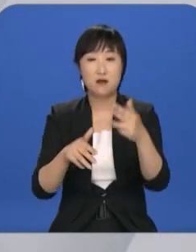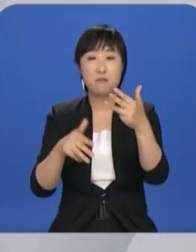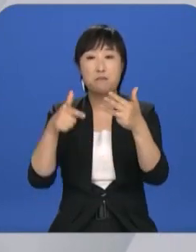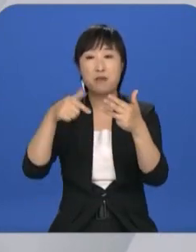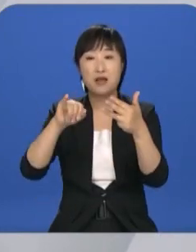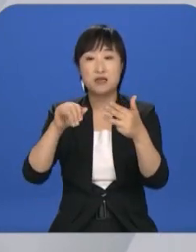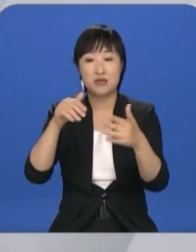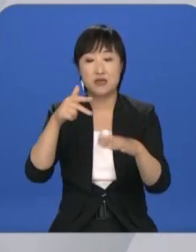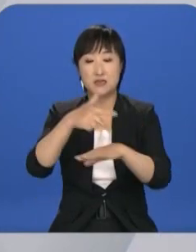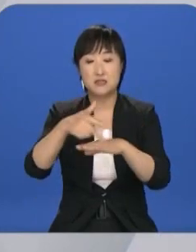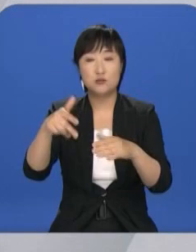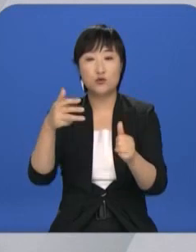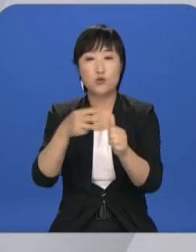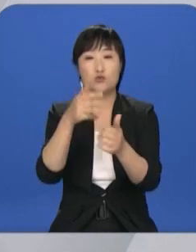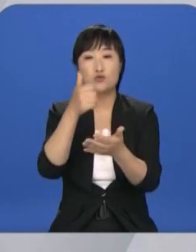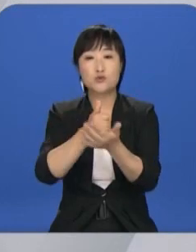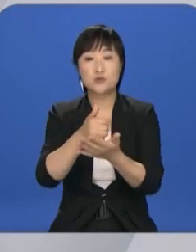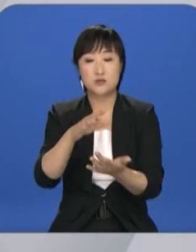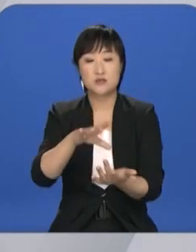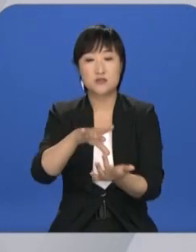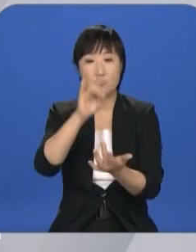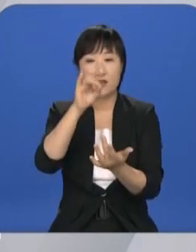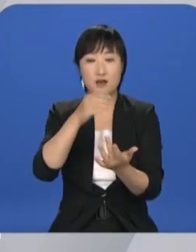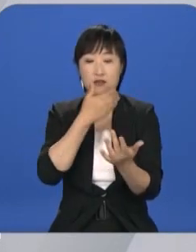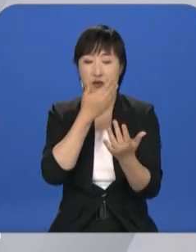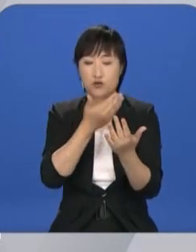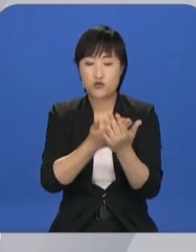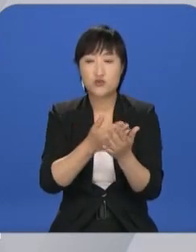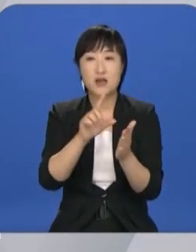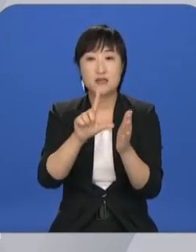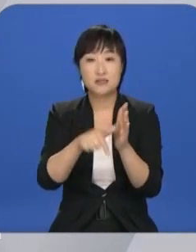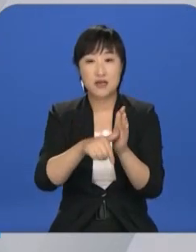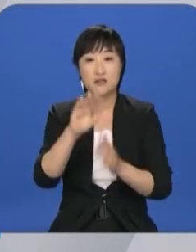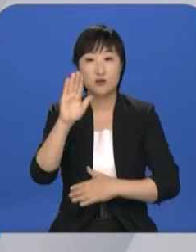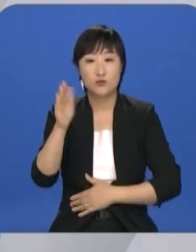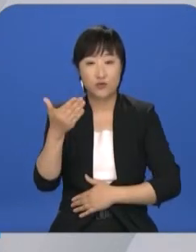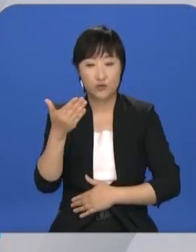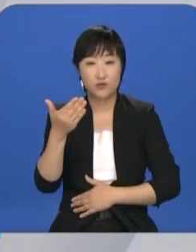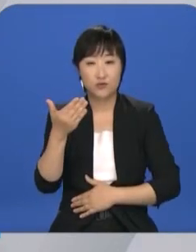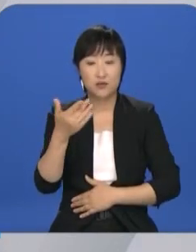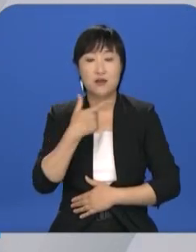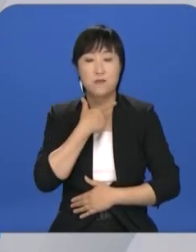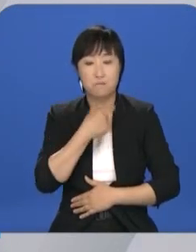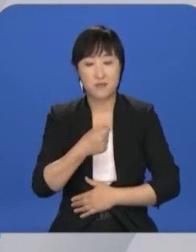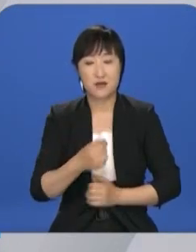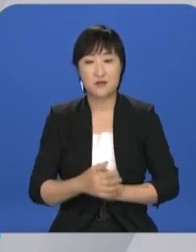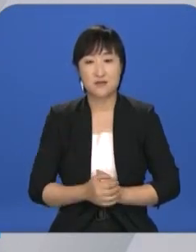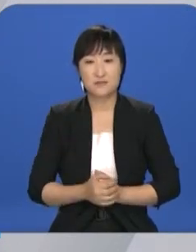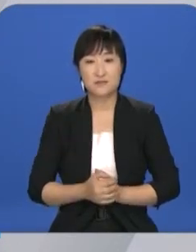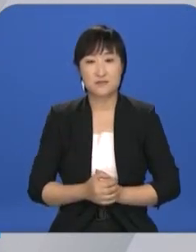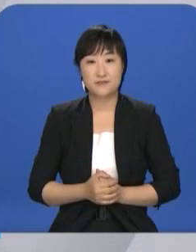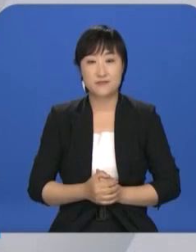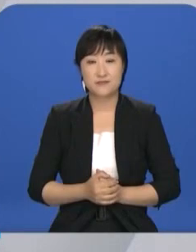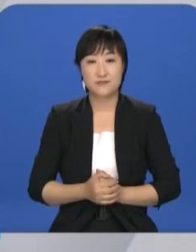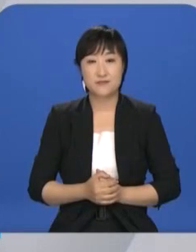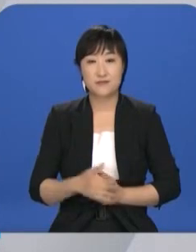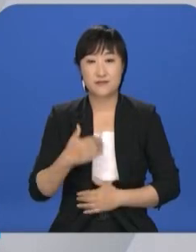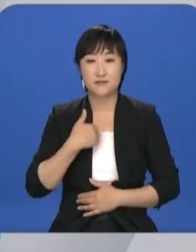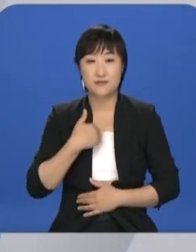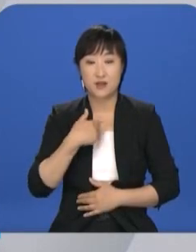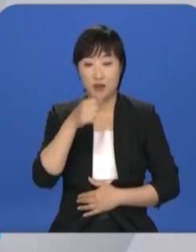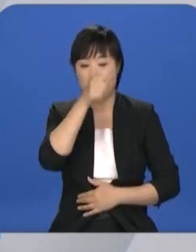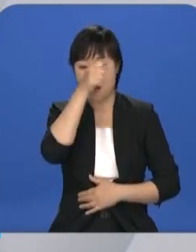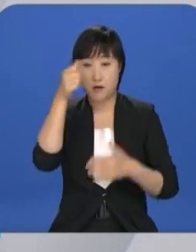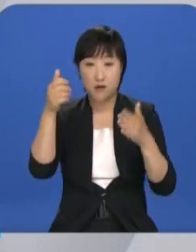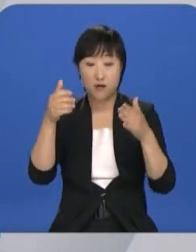8기 진도 군수를 선택하는데 귀중한 시간이 되셨으면 하는 바람입니다.